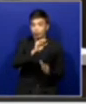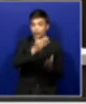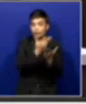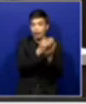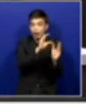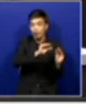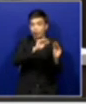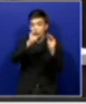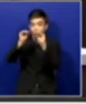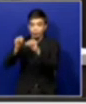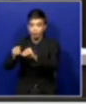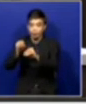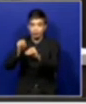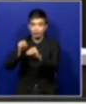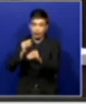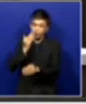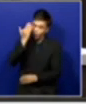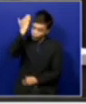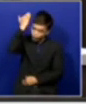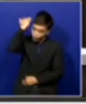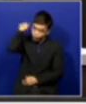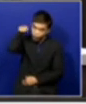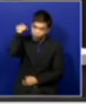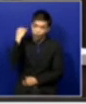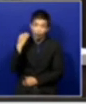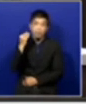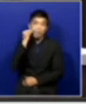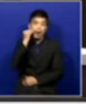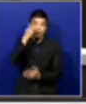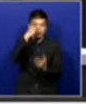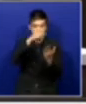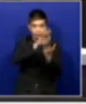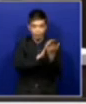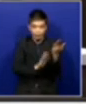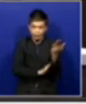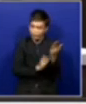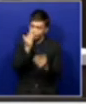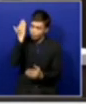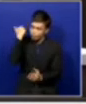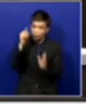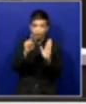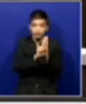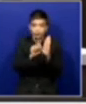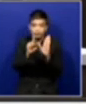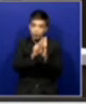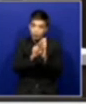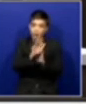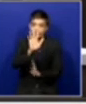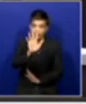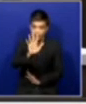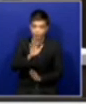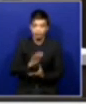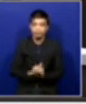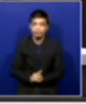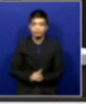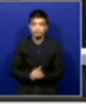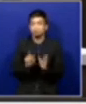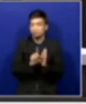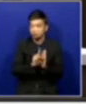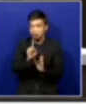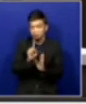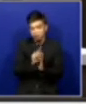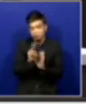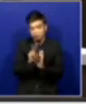ร์ของบ้านเมืองเราเนี่ยมีทั้งหมดที่ผ่านมา5ครั้งครับ5ครั้ง